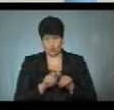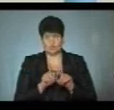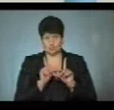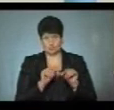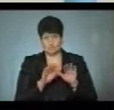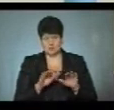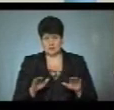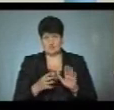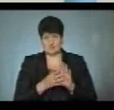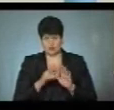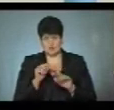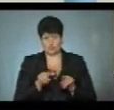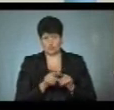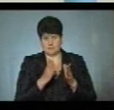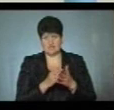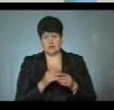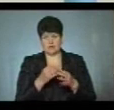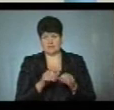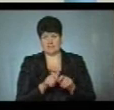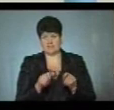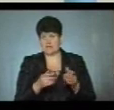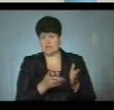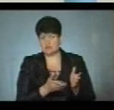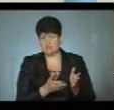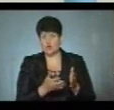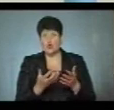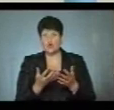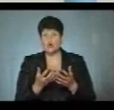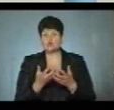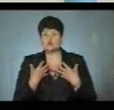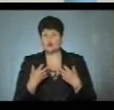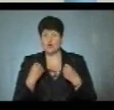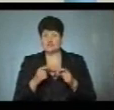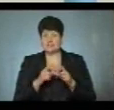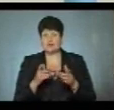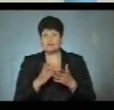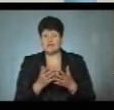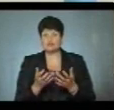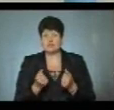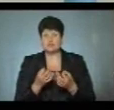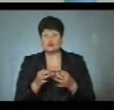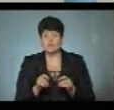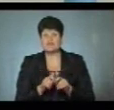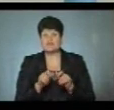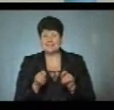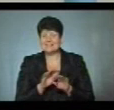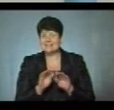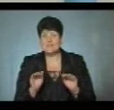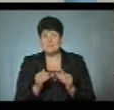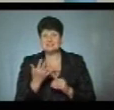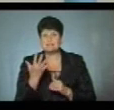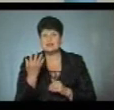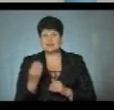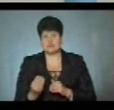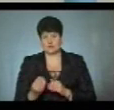найближчим часом 9 числа він також має дозвіл на відкриття. Бо оздоровчий заклад має отримати дозвіл на відкриття від комісії не менше, ніж за 5 днів